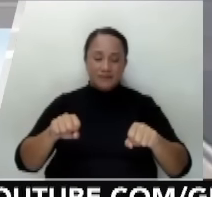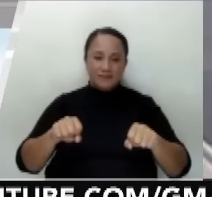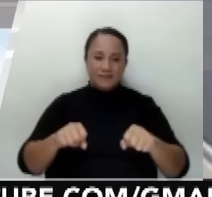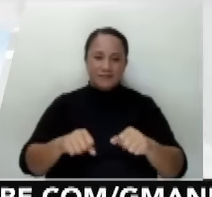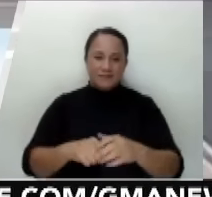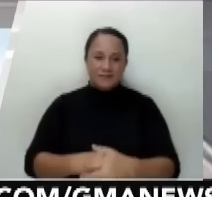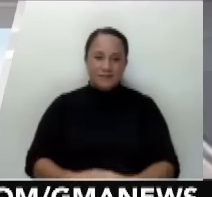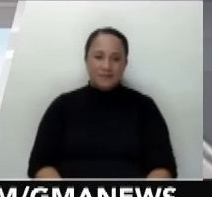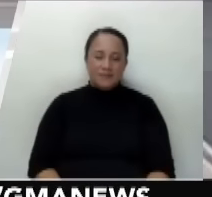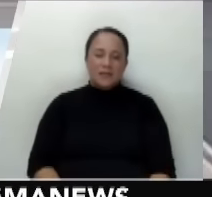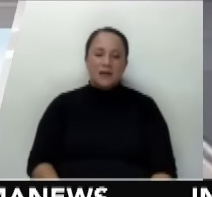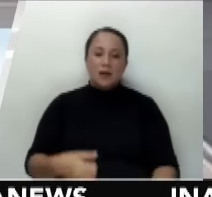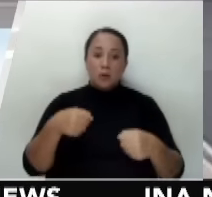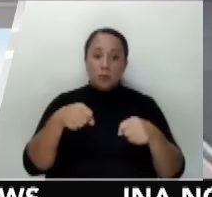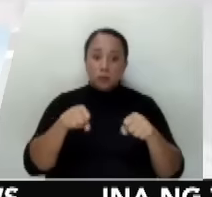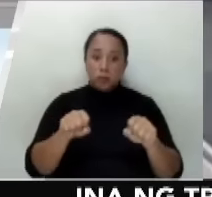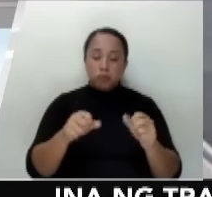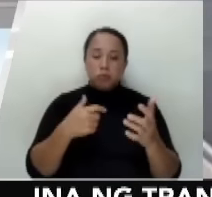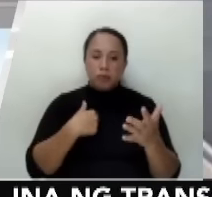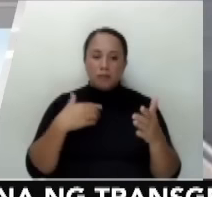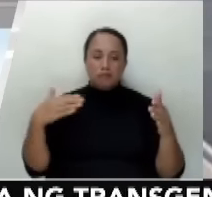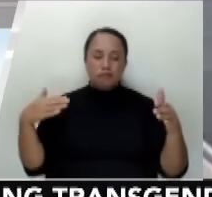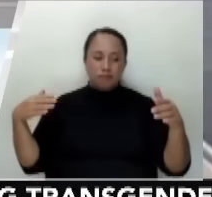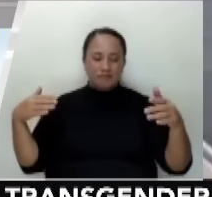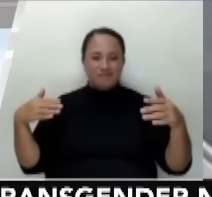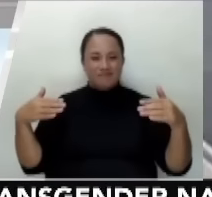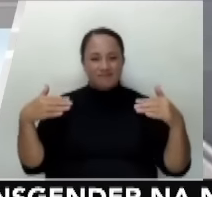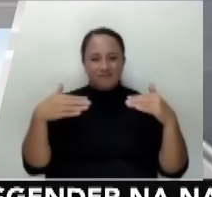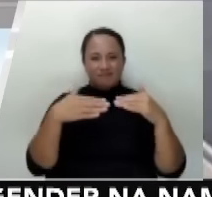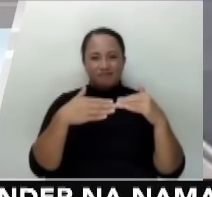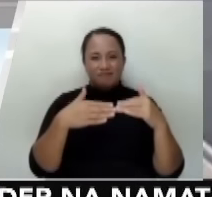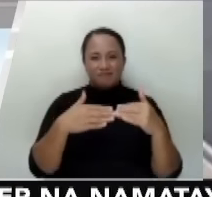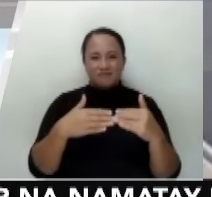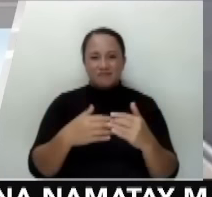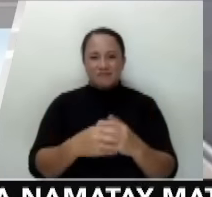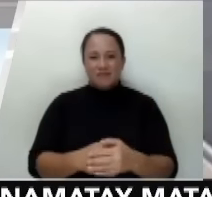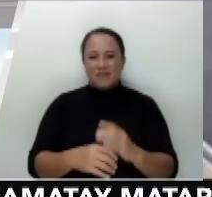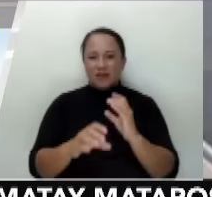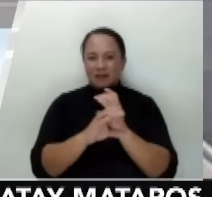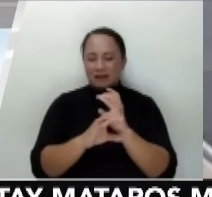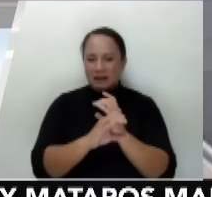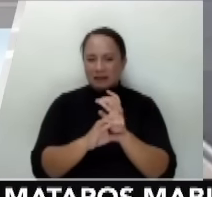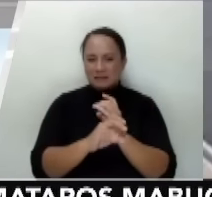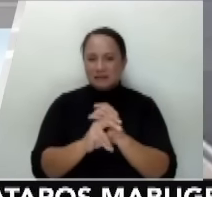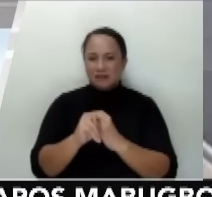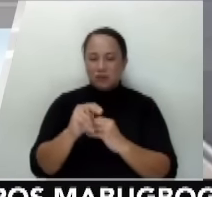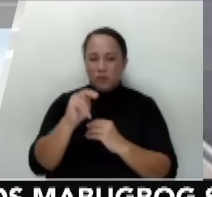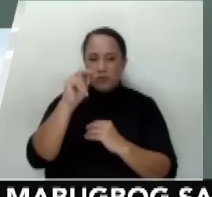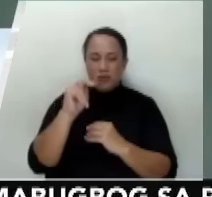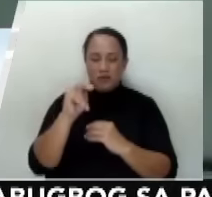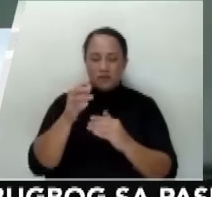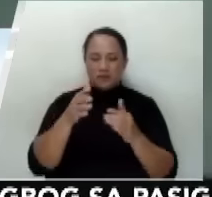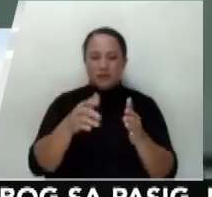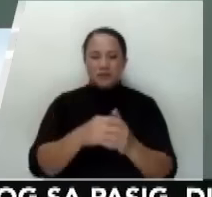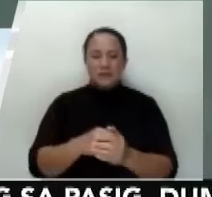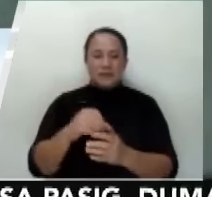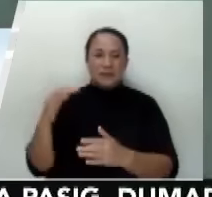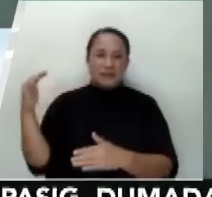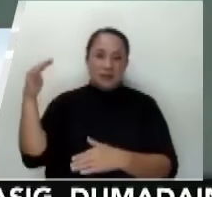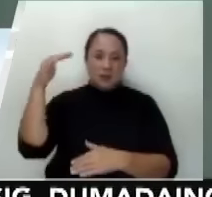isang motorsiklo ang nag-counterflow at sinalpok ang isang sasakyan sa northbound ng Skyway Stage 3. Ayon